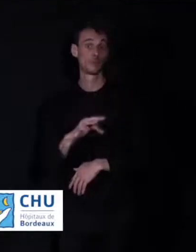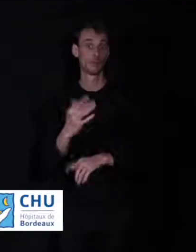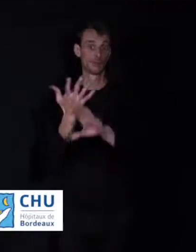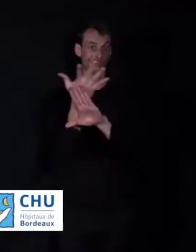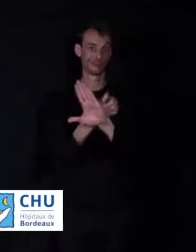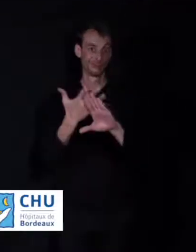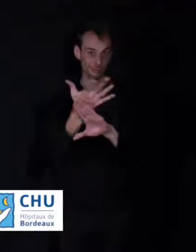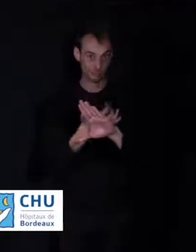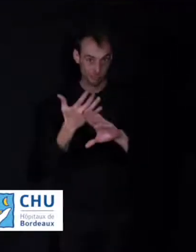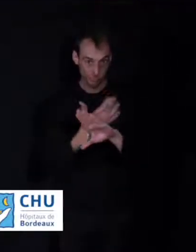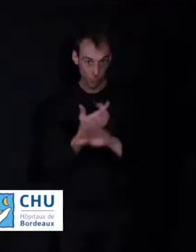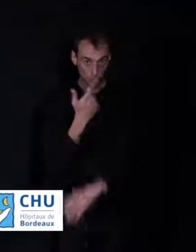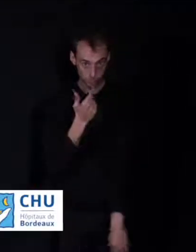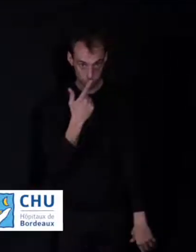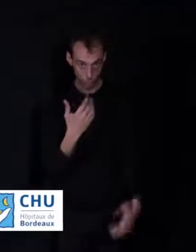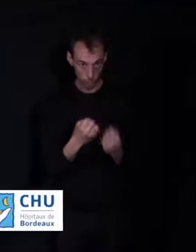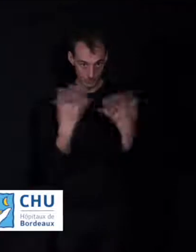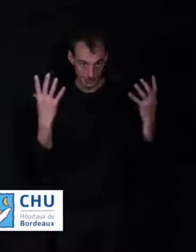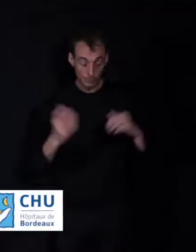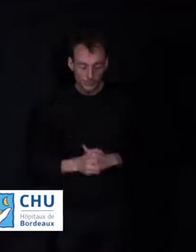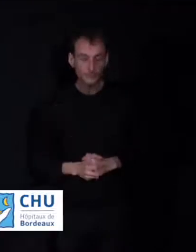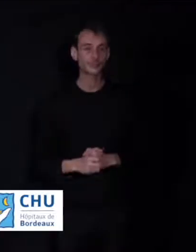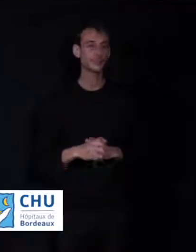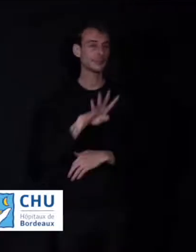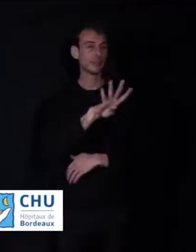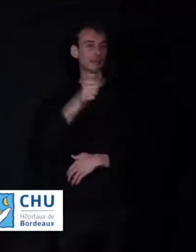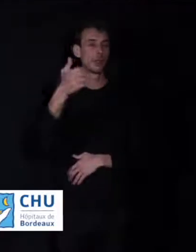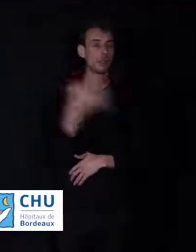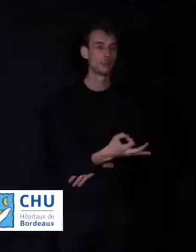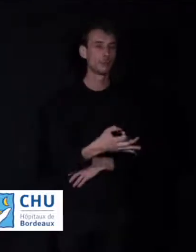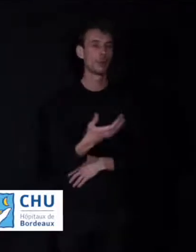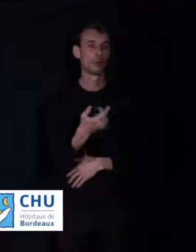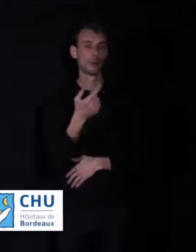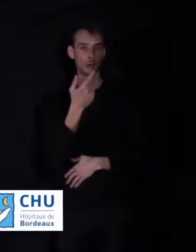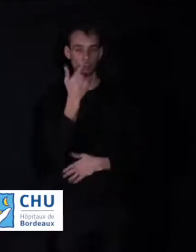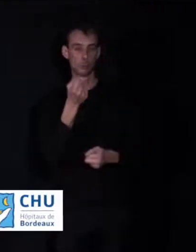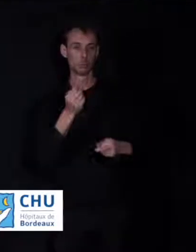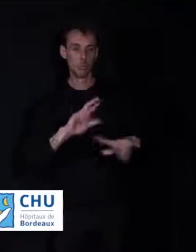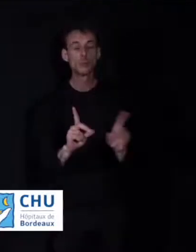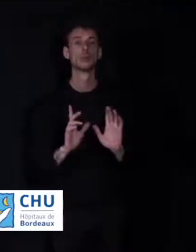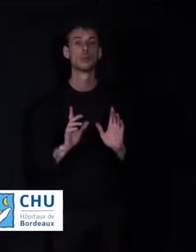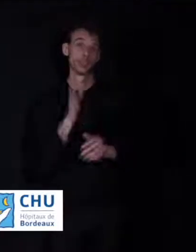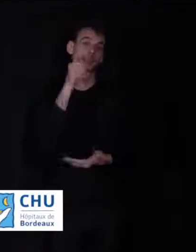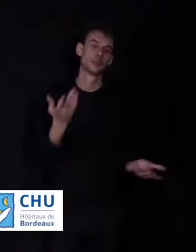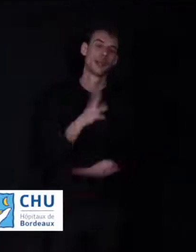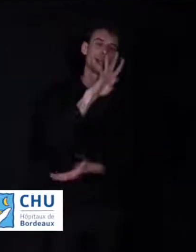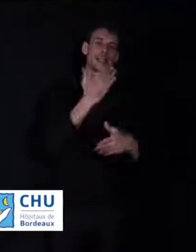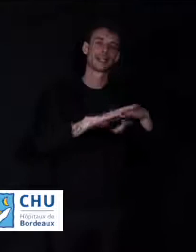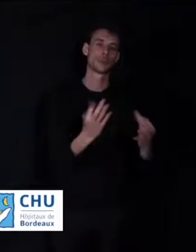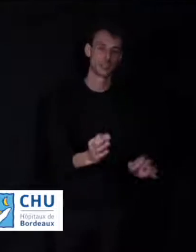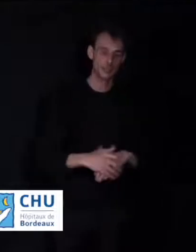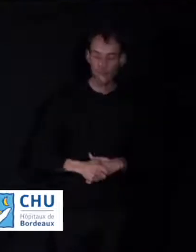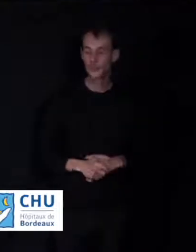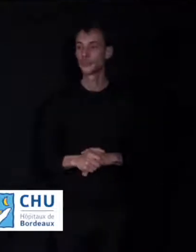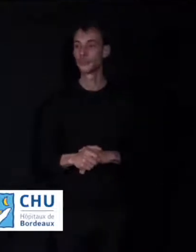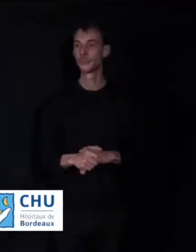cramoisi avec 41% de réponses, et c'est de là que vient le fameux 4 Français sur 10. Et si l'on